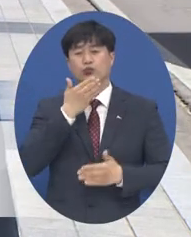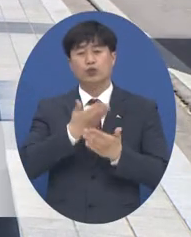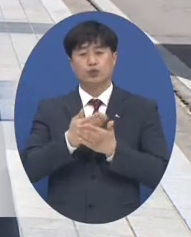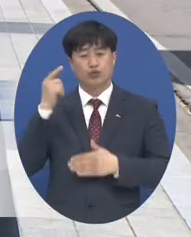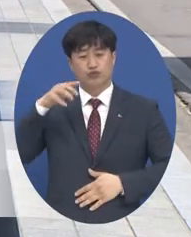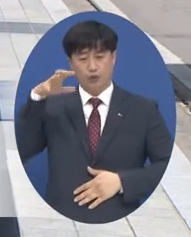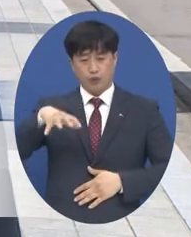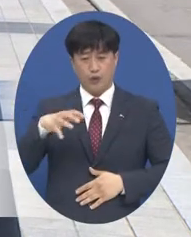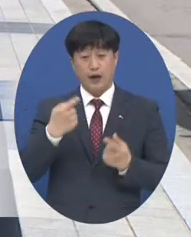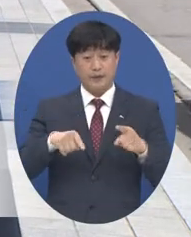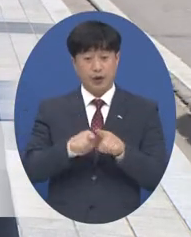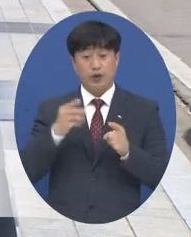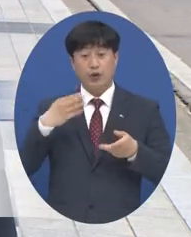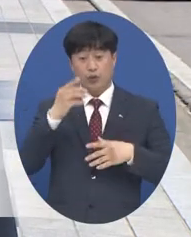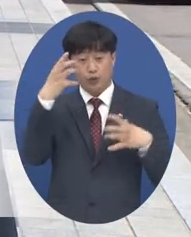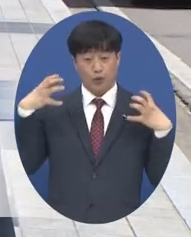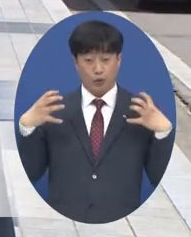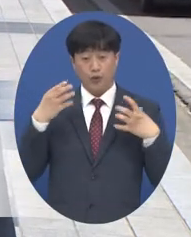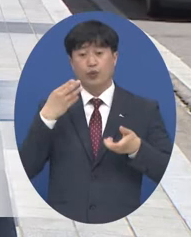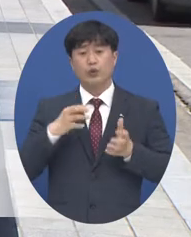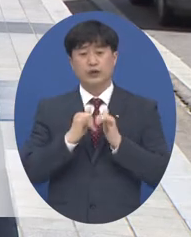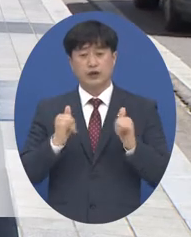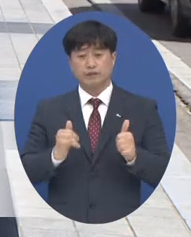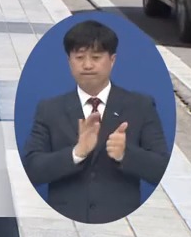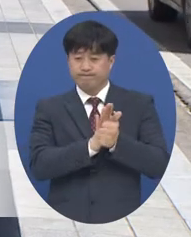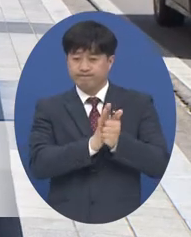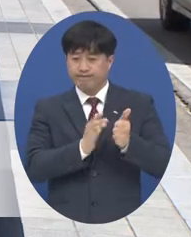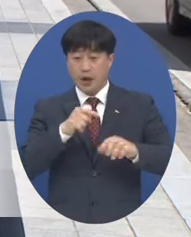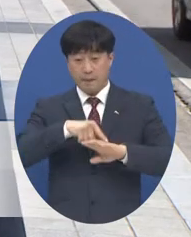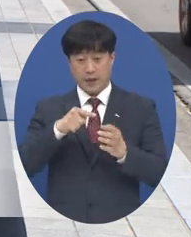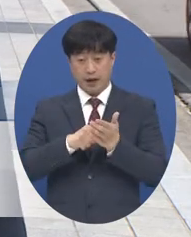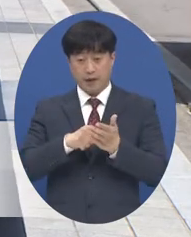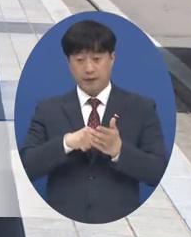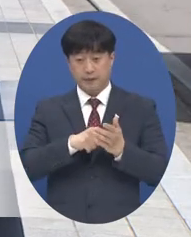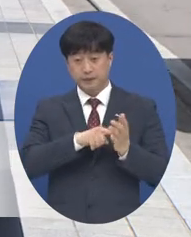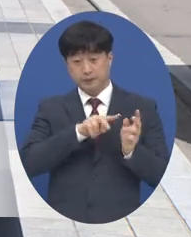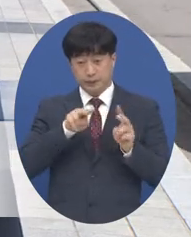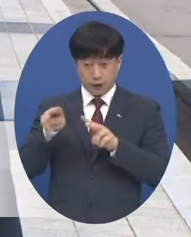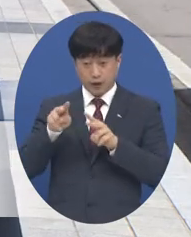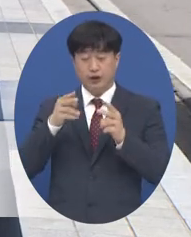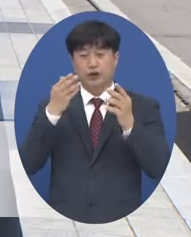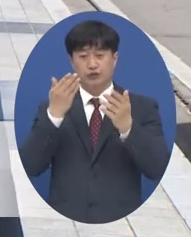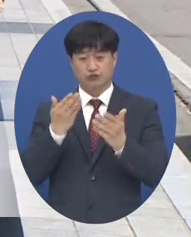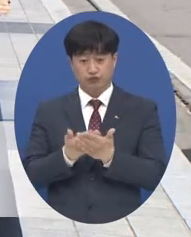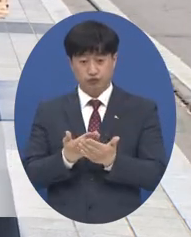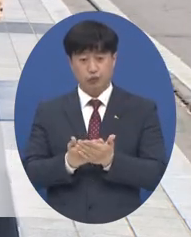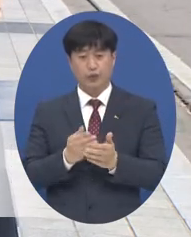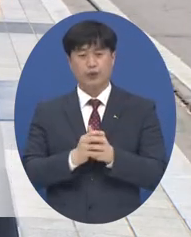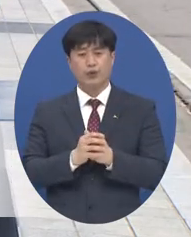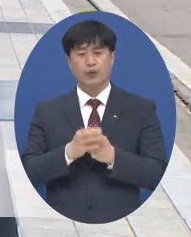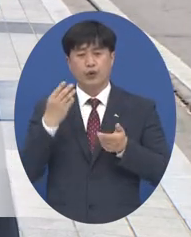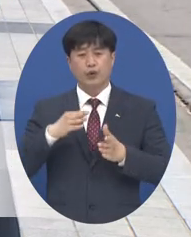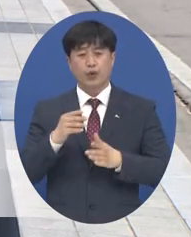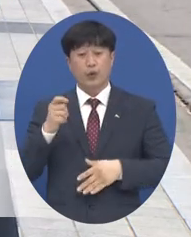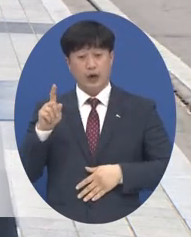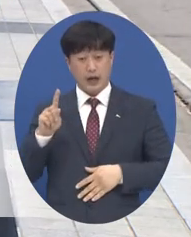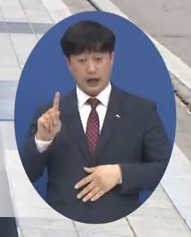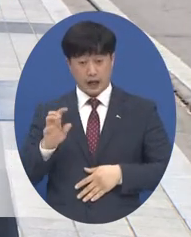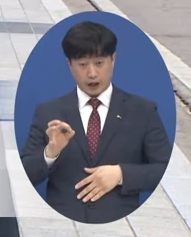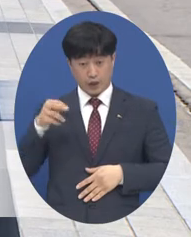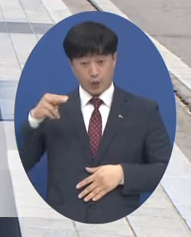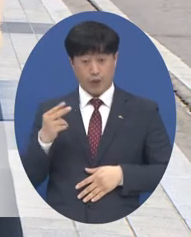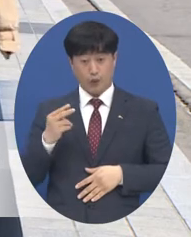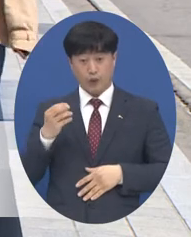장입니다. 같이 우리 경기도청이 도민을 섬기는 마음 한번 돌아봐 주시고요. 우리 경기도는